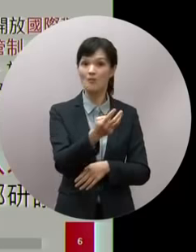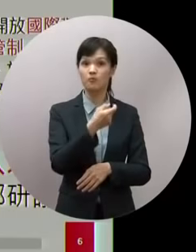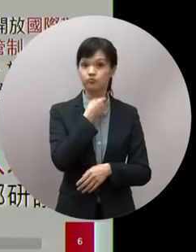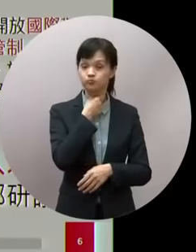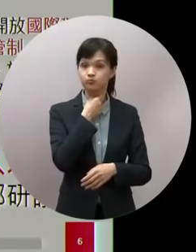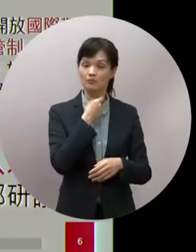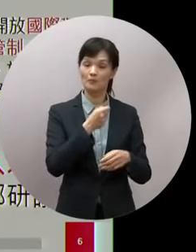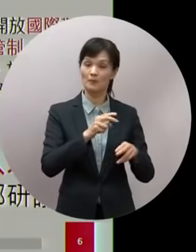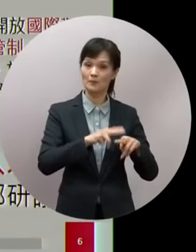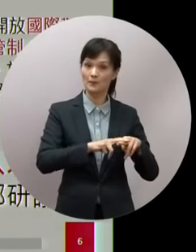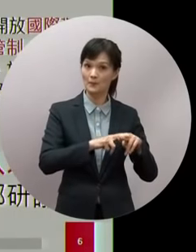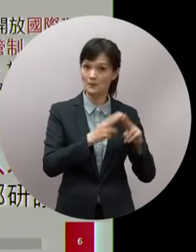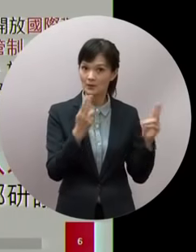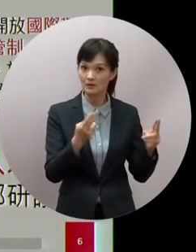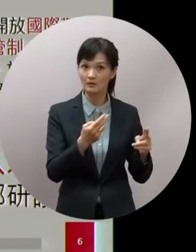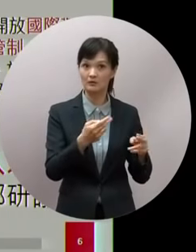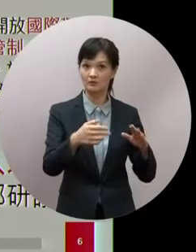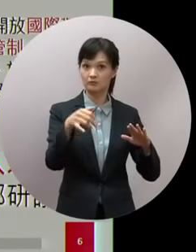入境的限制。